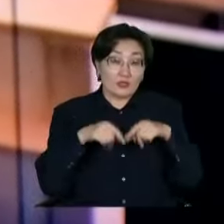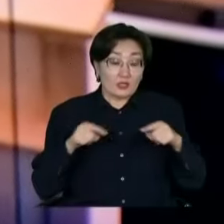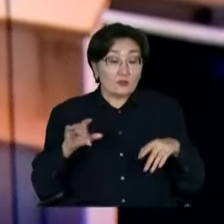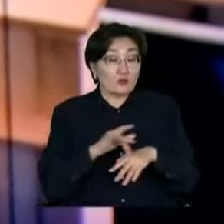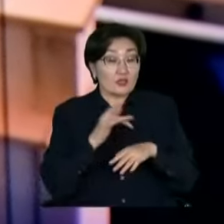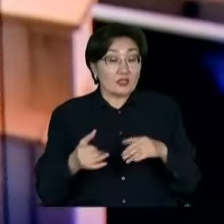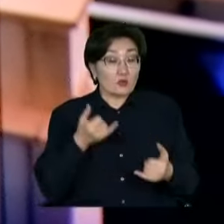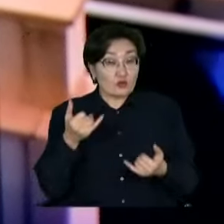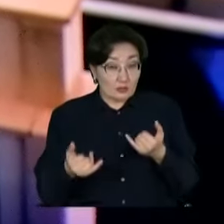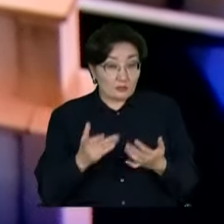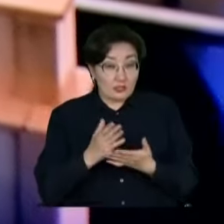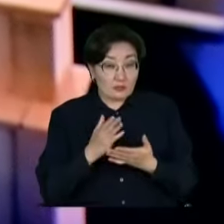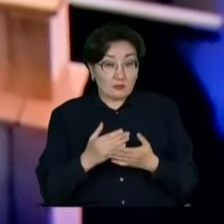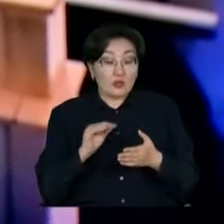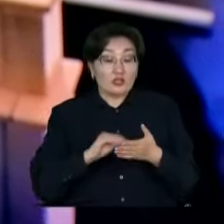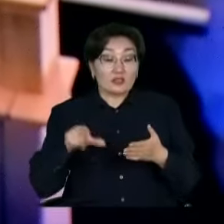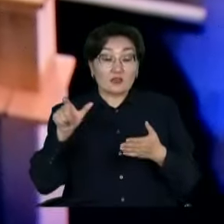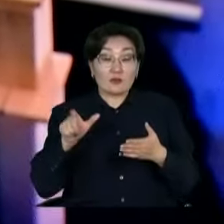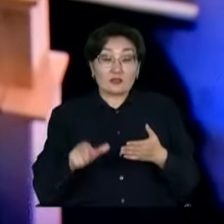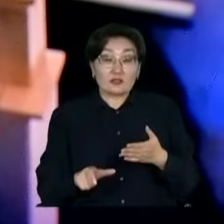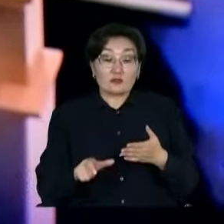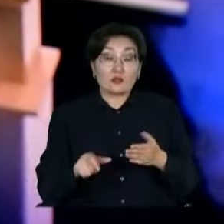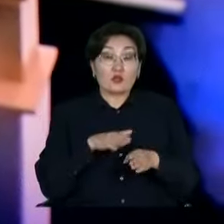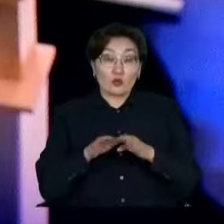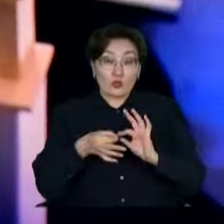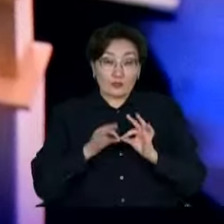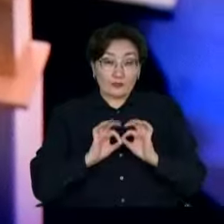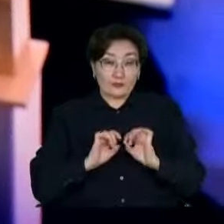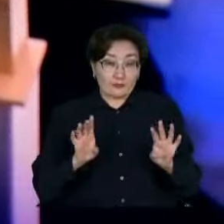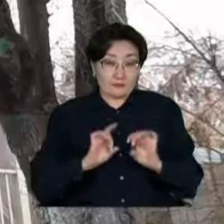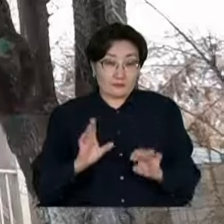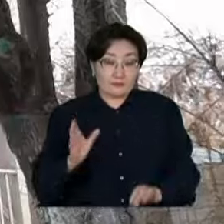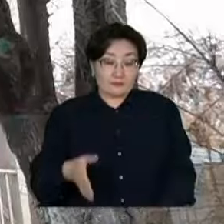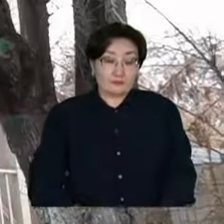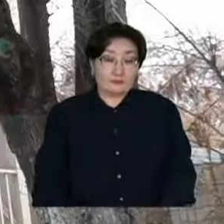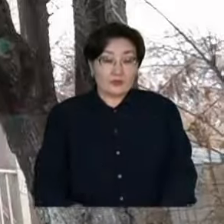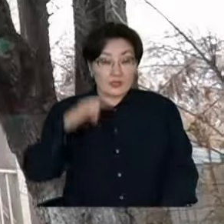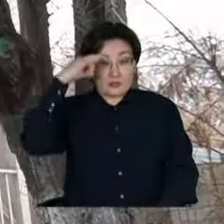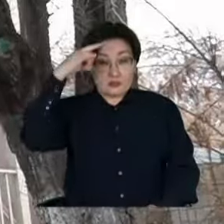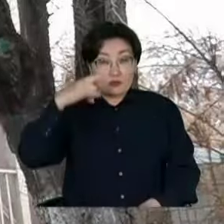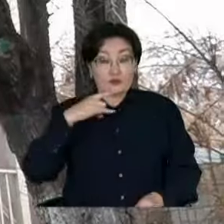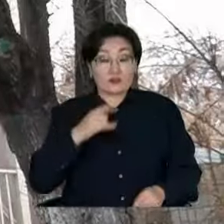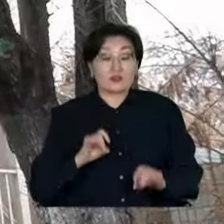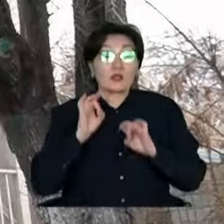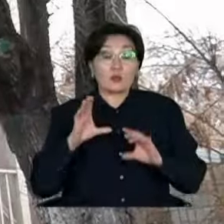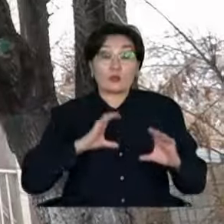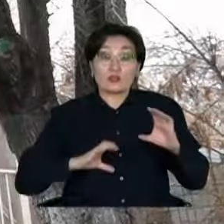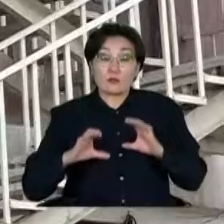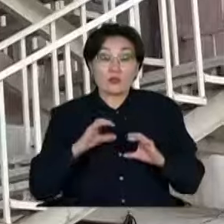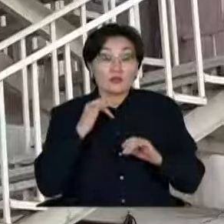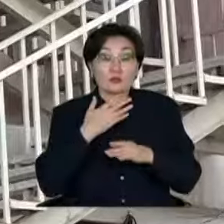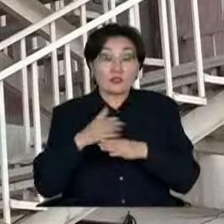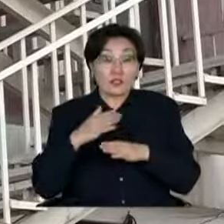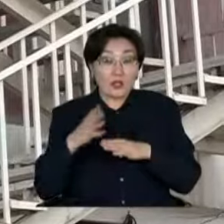қызметтер көрсетіп жатыр екен. Әріптесім Жансай Олжабек толығырақ айтып берсін. Еліміздің белді жоғары оқу орындарының басым